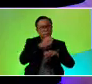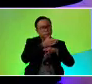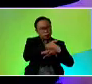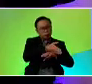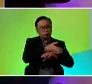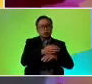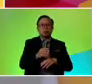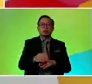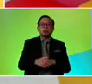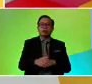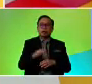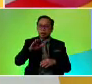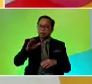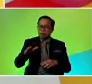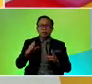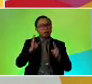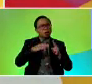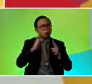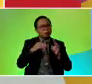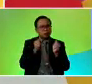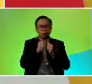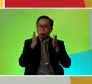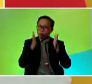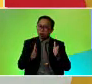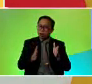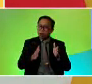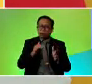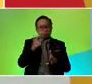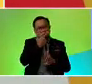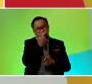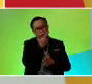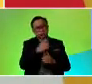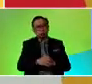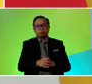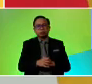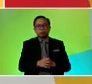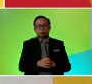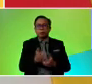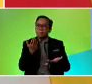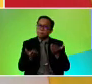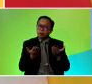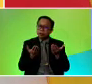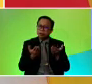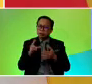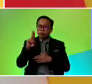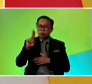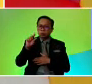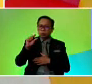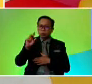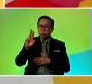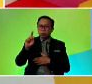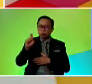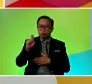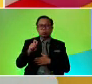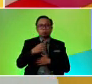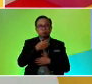dengan individu tertentu Oke Di mana kanak-kanak ataupun orang dewasa Oke ini mungkin di Ubud saya secara fisikal